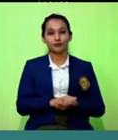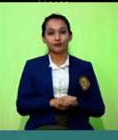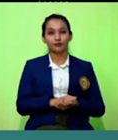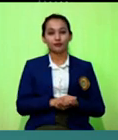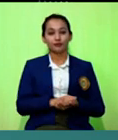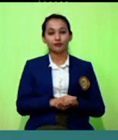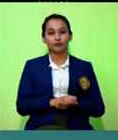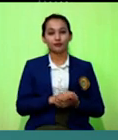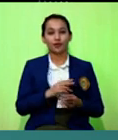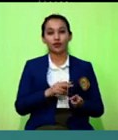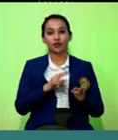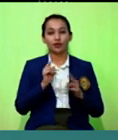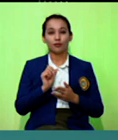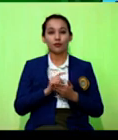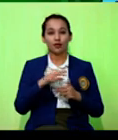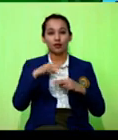Keyingi misolga diqqat qilamiz.